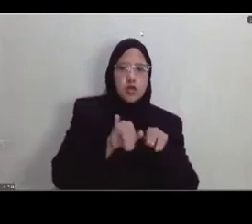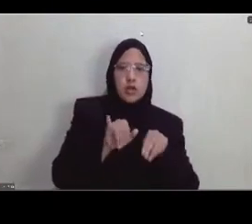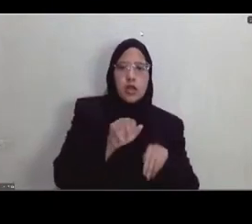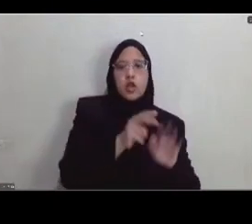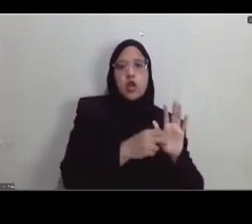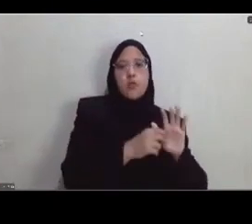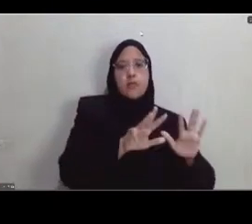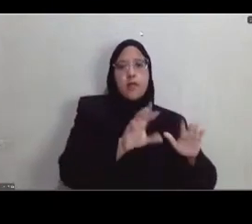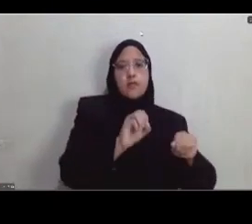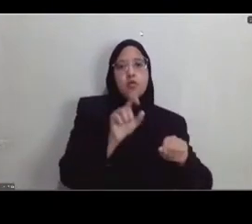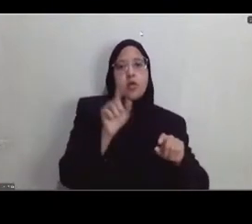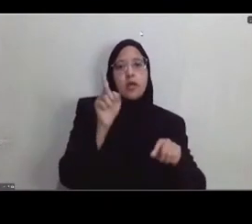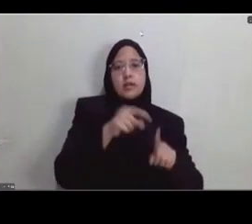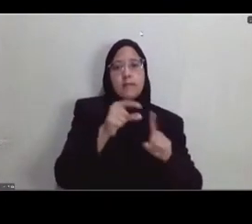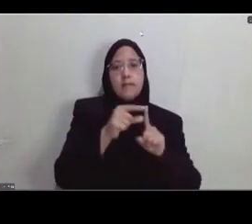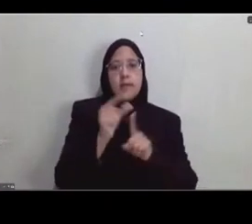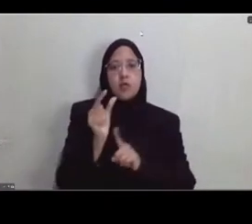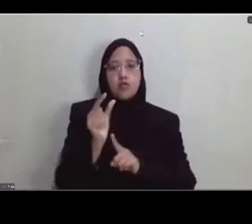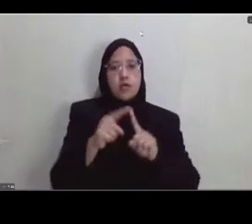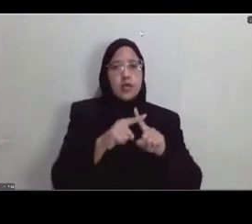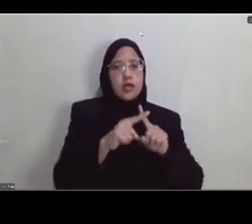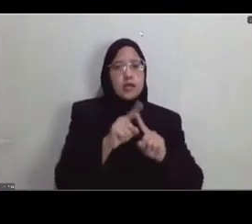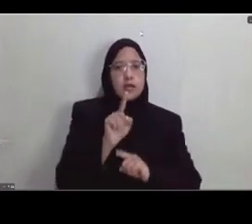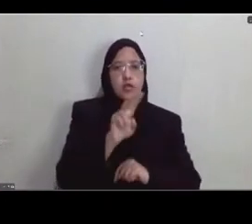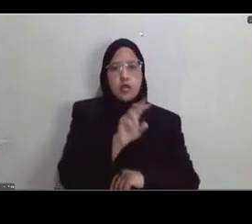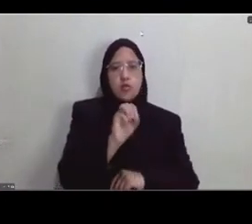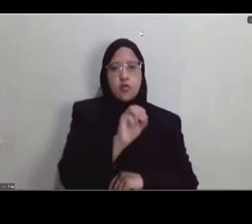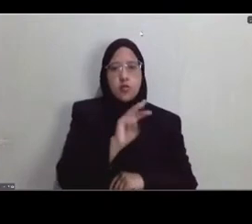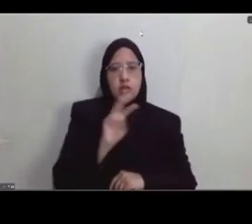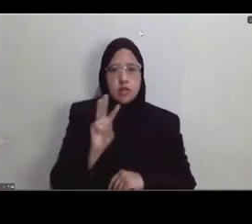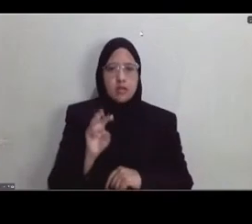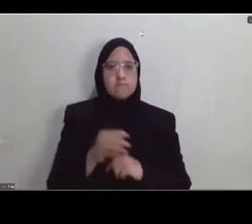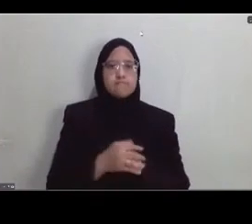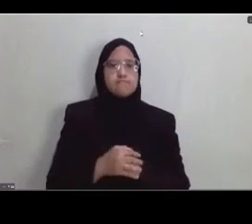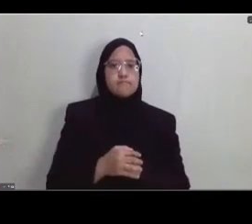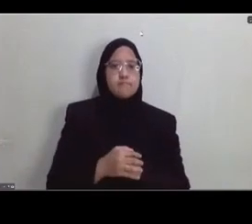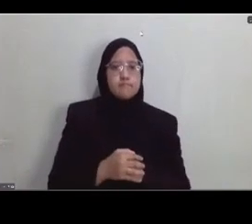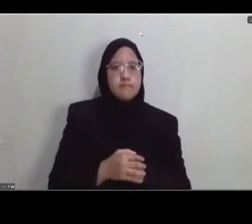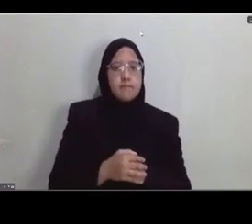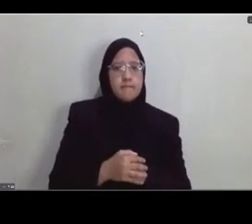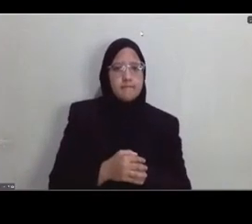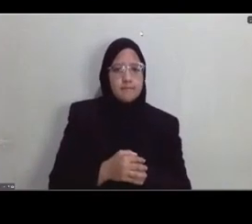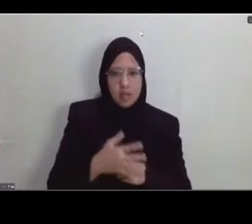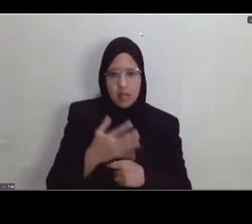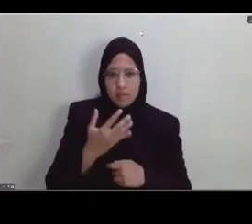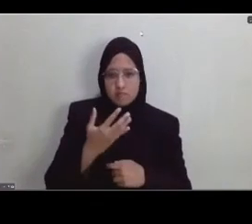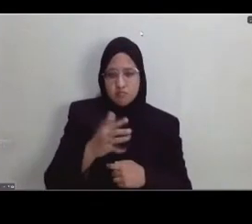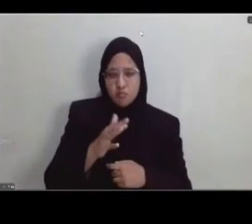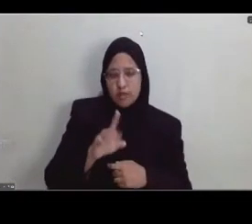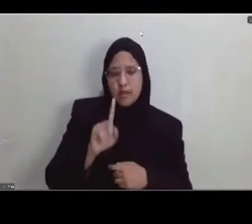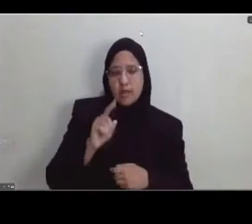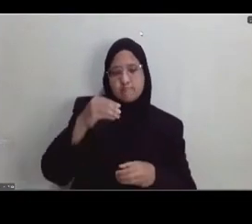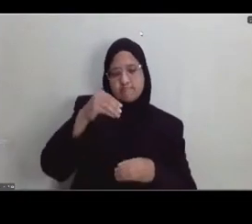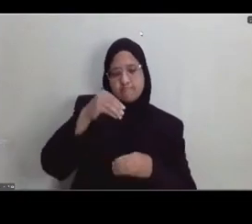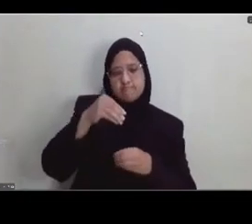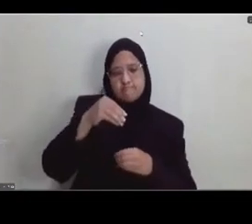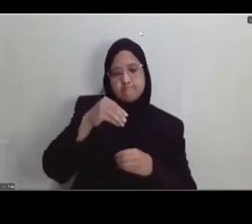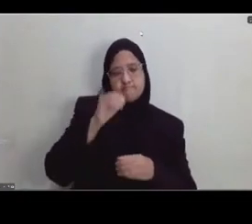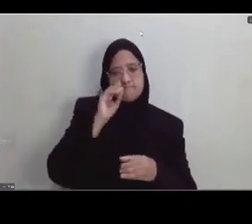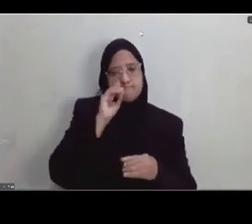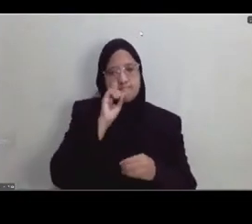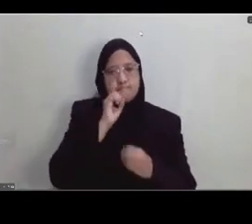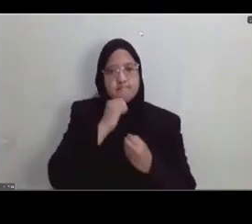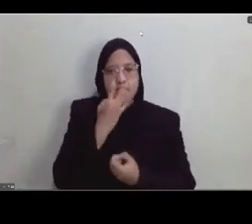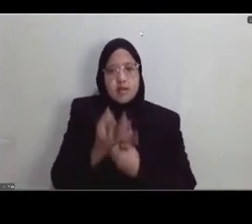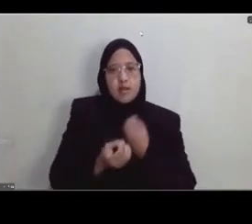puu221/ 2023 meskipun ada ruang pada bagian awal pembukaan endapat berbeda atau disenting opinion yang